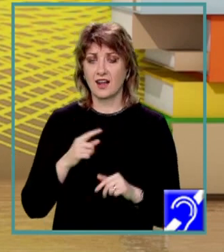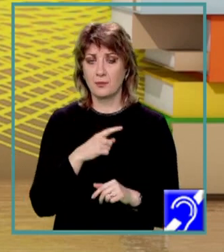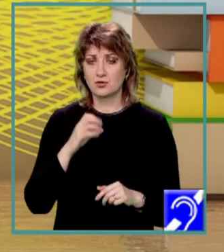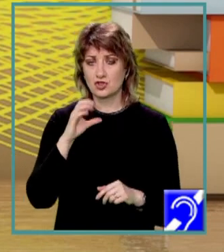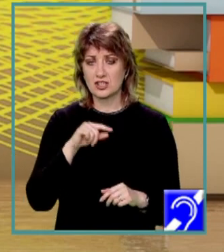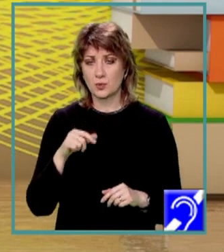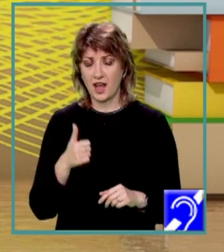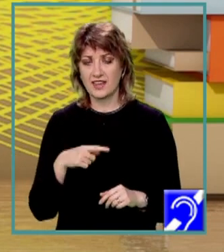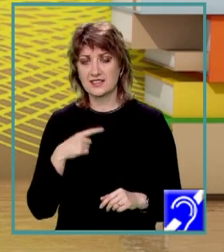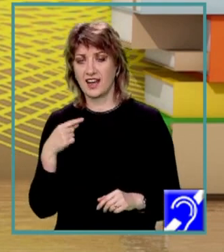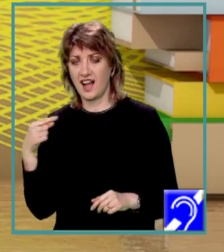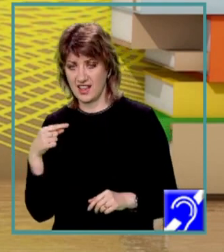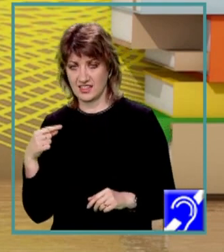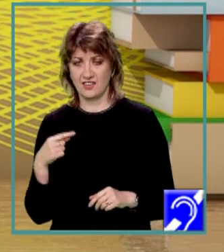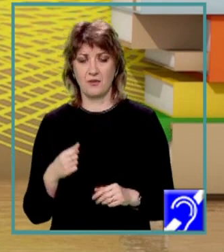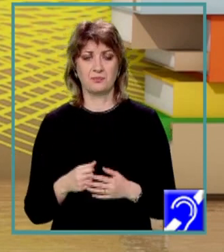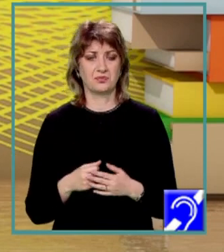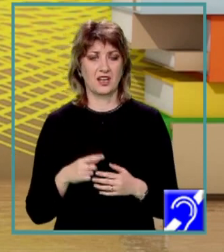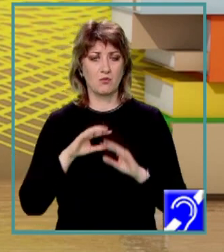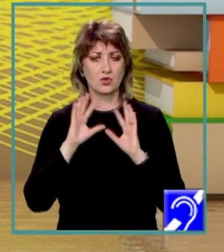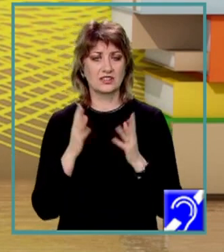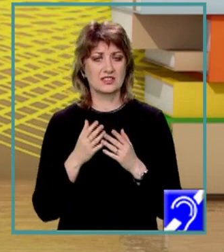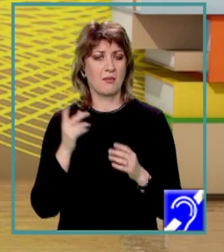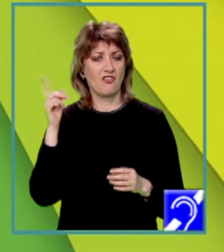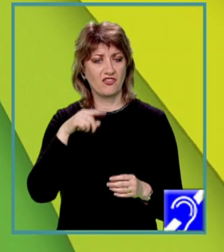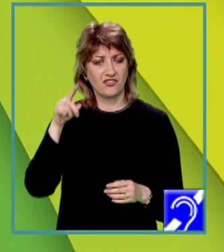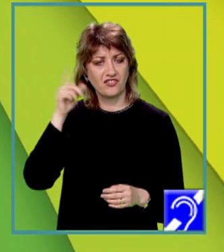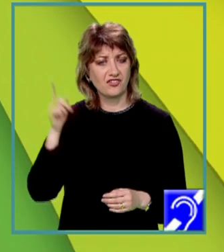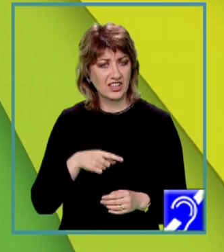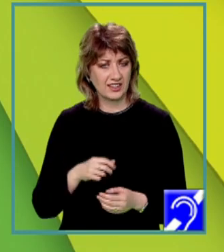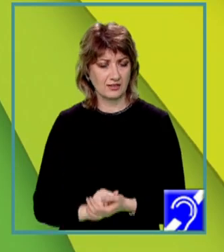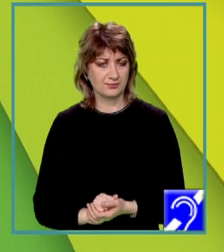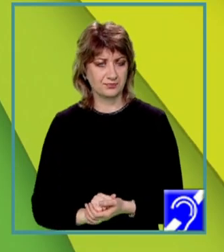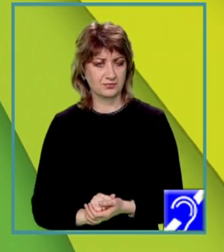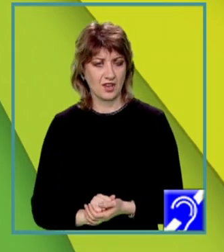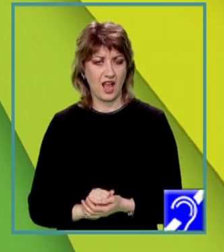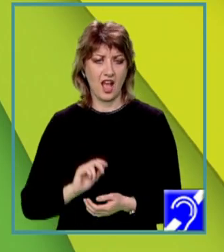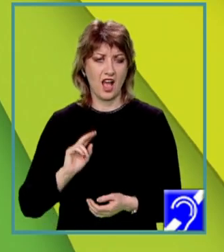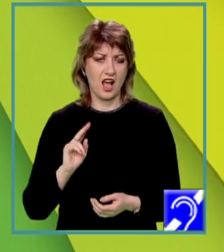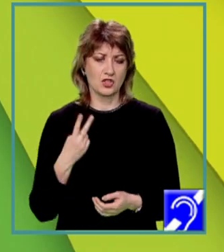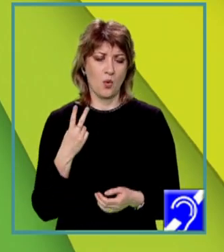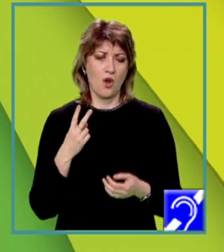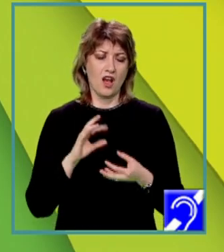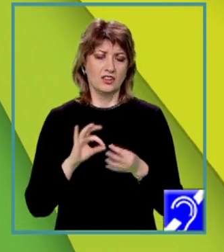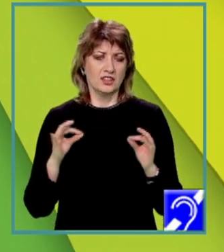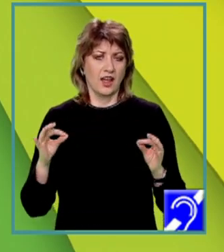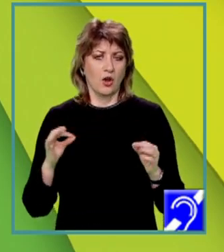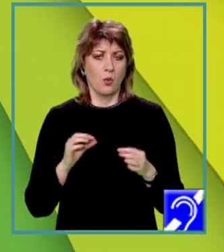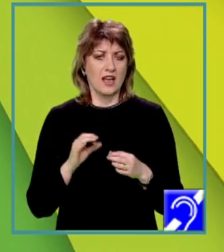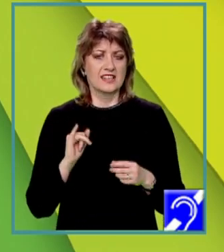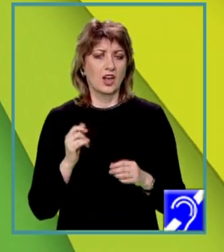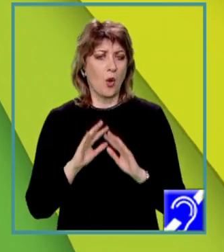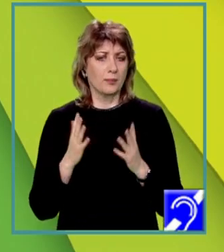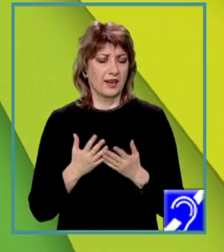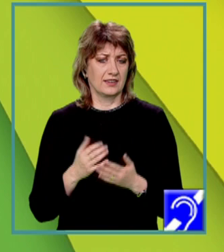pe ea este negativ atunci soluția este mulțimea vidă al doilea tip de ecuații incomplete este expatriat plus b x